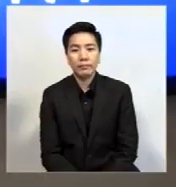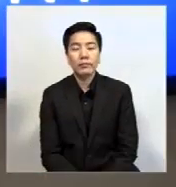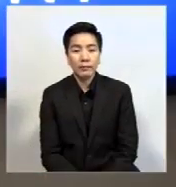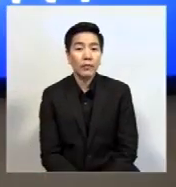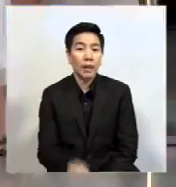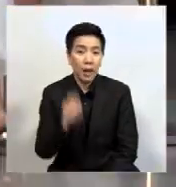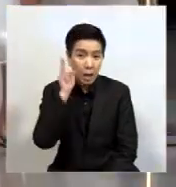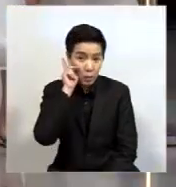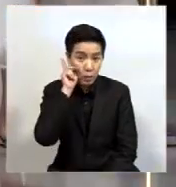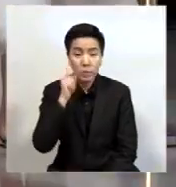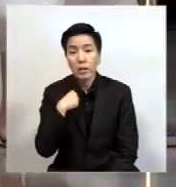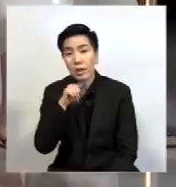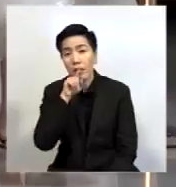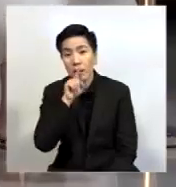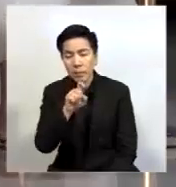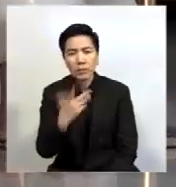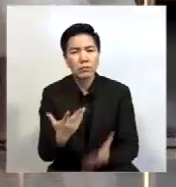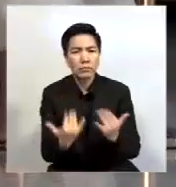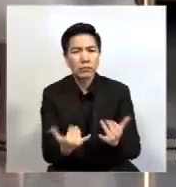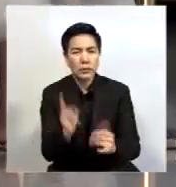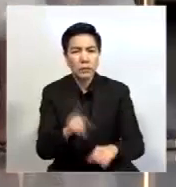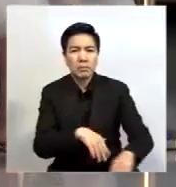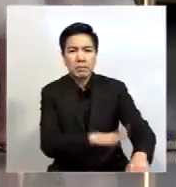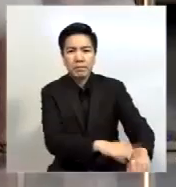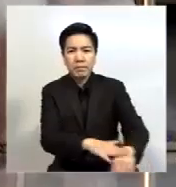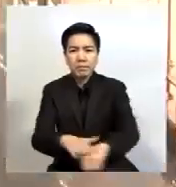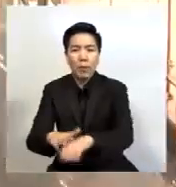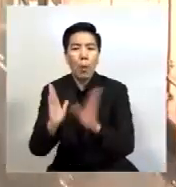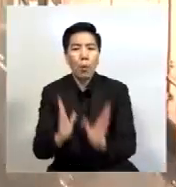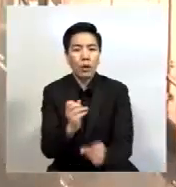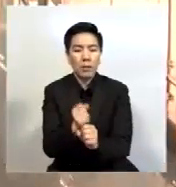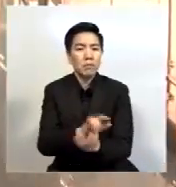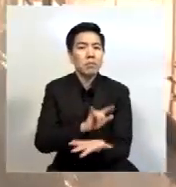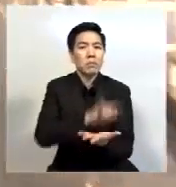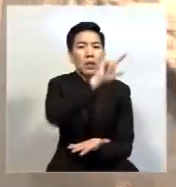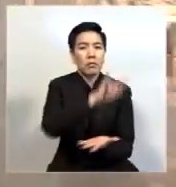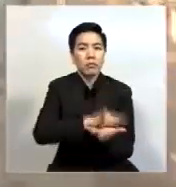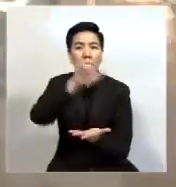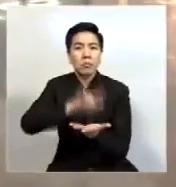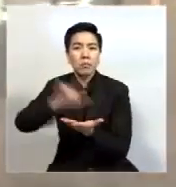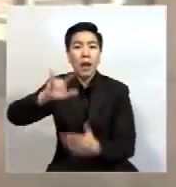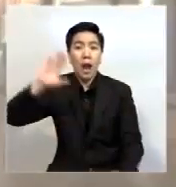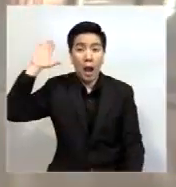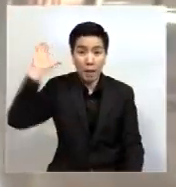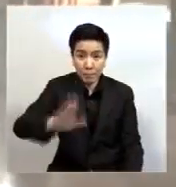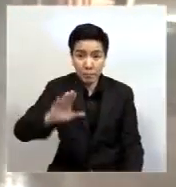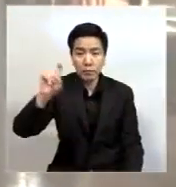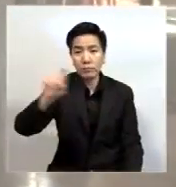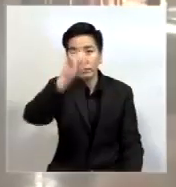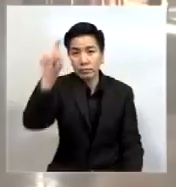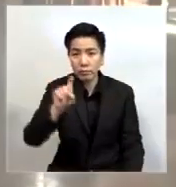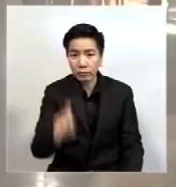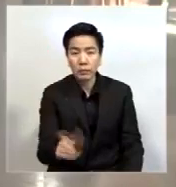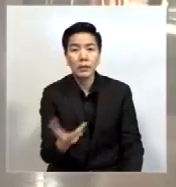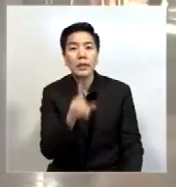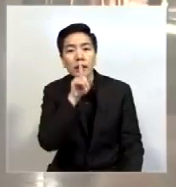ผู้สื่อข่าวก็ถามนะคะว่าแล้วแบบนี้เนี่ยจะต้องมีการกำชับเจ้าหน้าที่ไหมคะว่าไม่ให้เดินทางไปต่างประเทศหรือเปล่าเพื่อเป็นการป้องกันการ